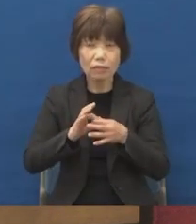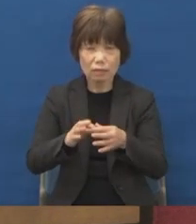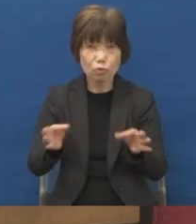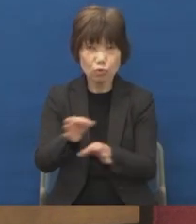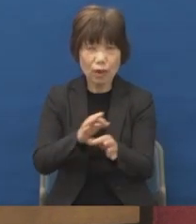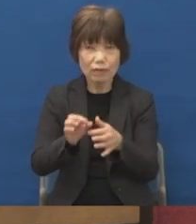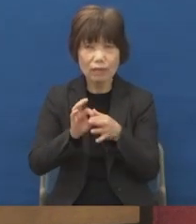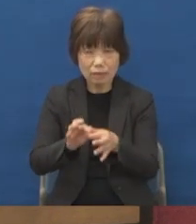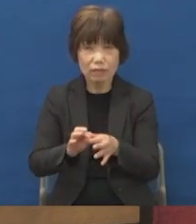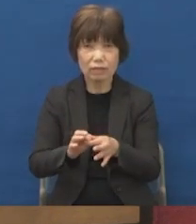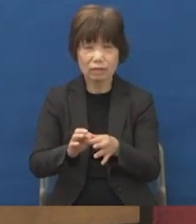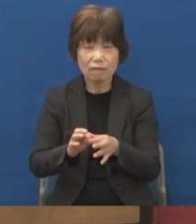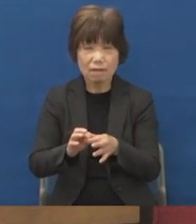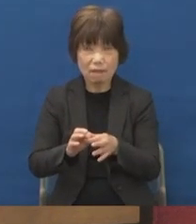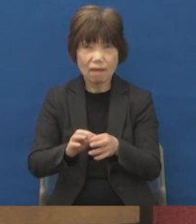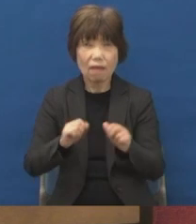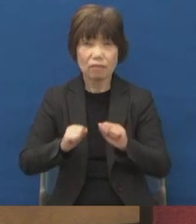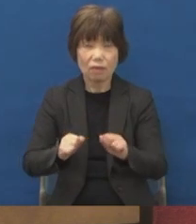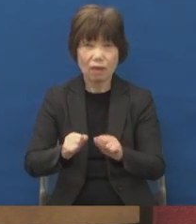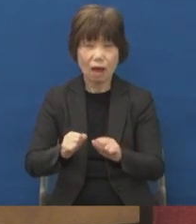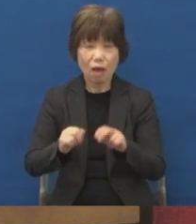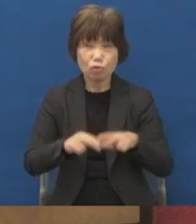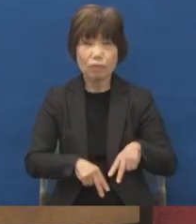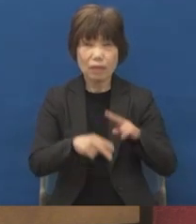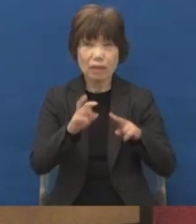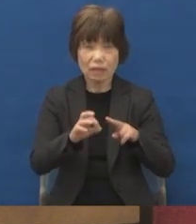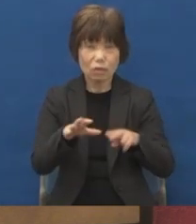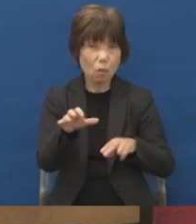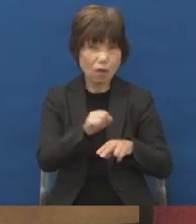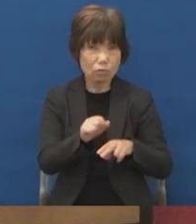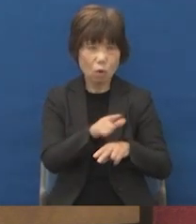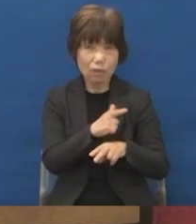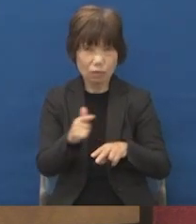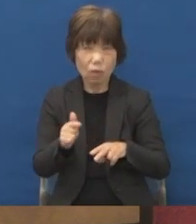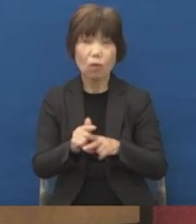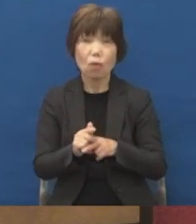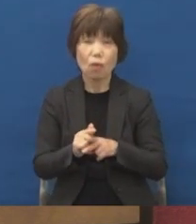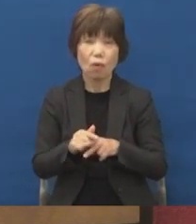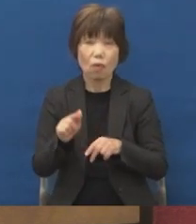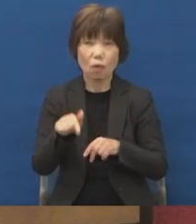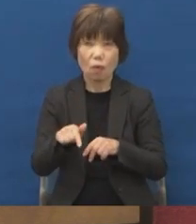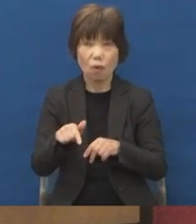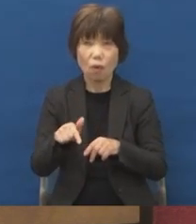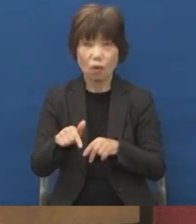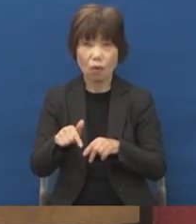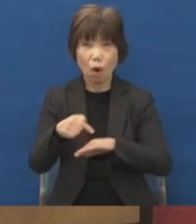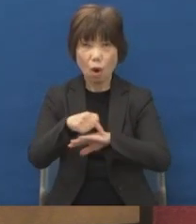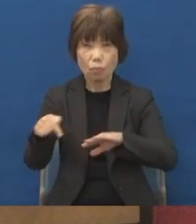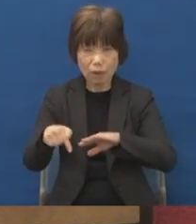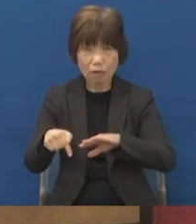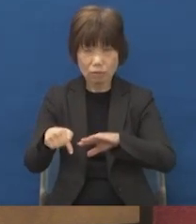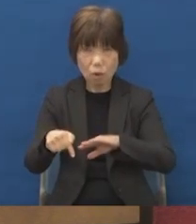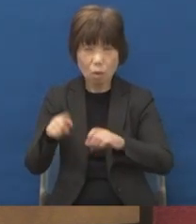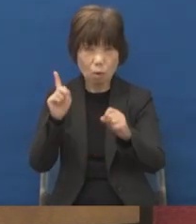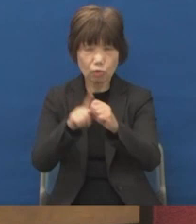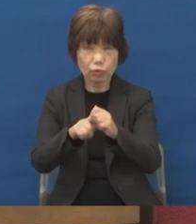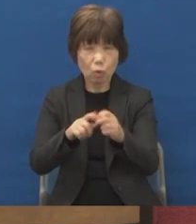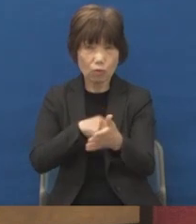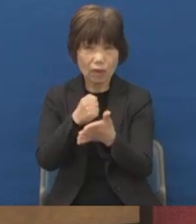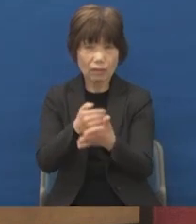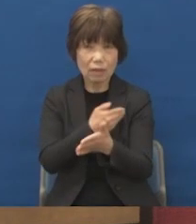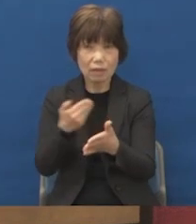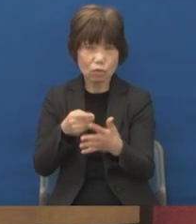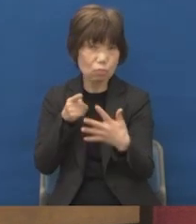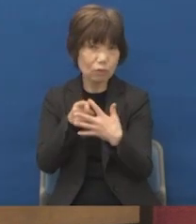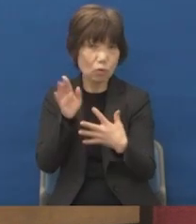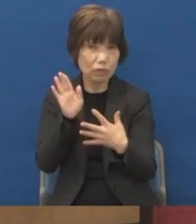良のための積立金の確保や、企業債残高の削減においても、プラン目標を達成できる見通しであるとのことであり、